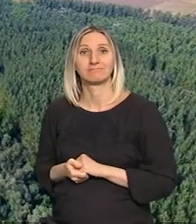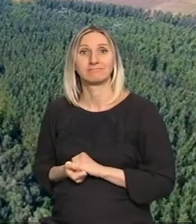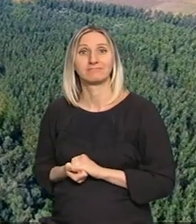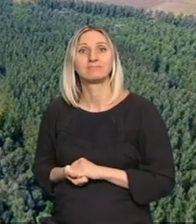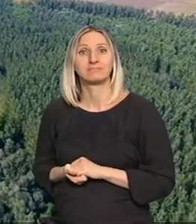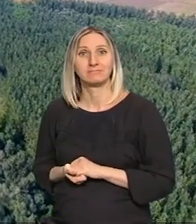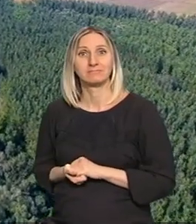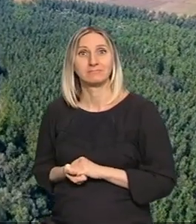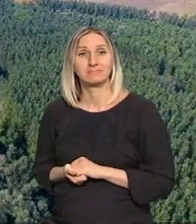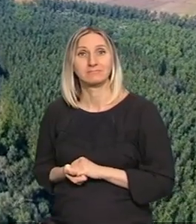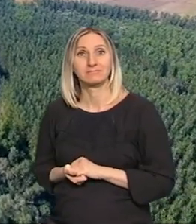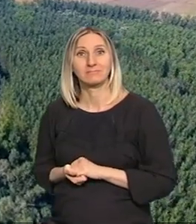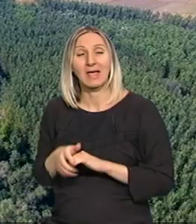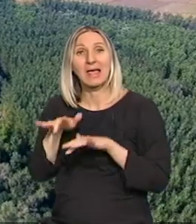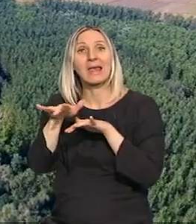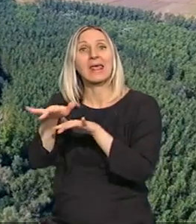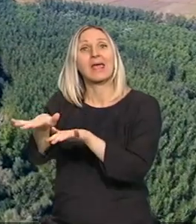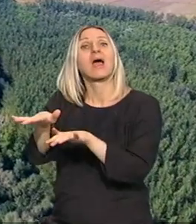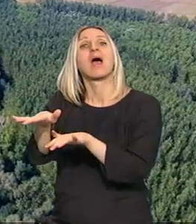Plovni put je išao i